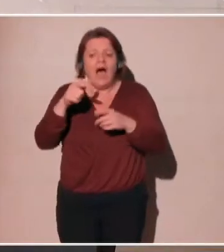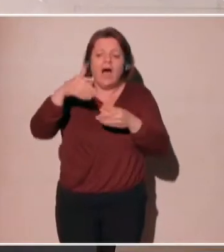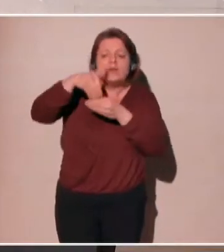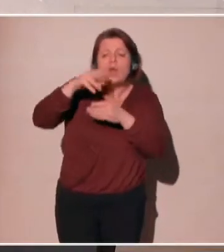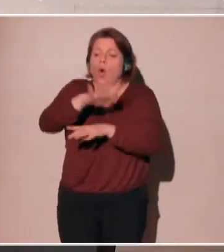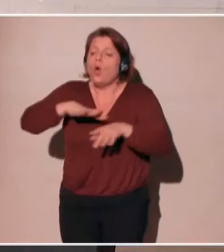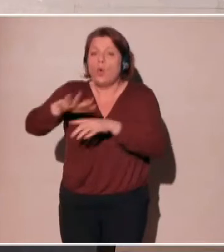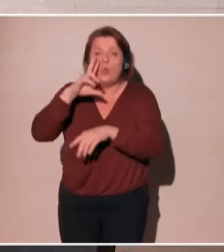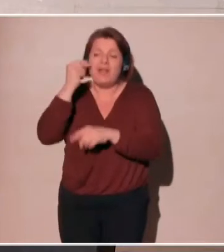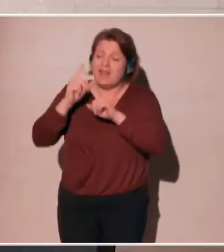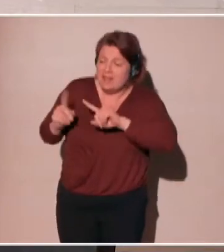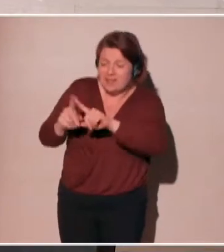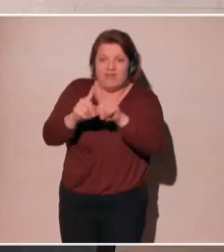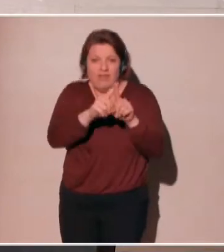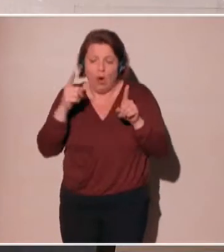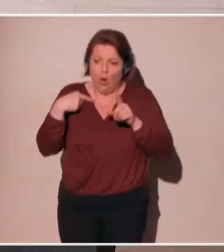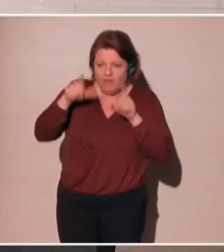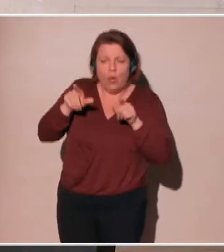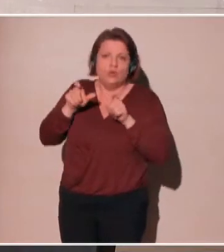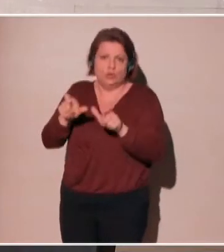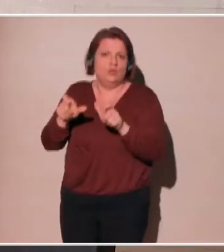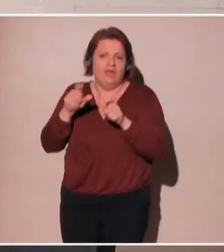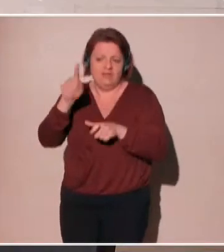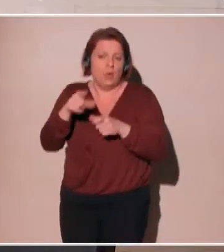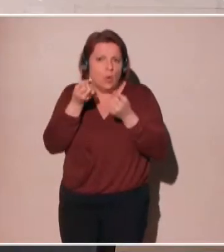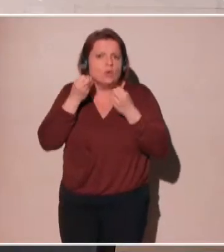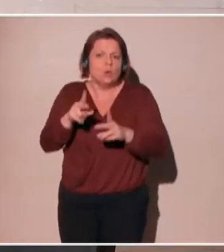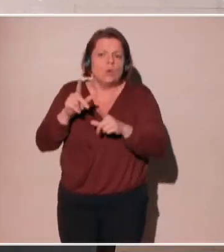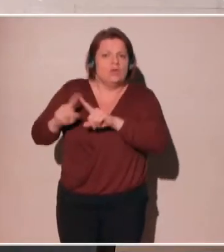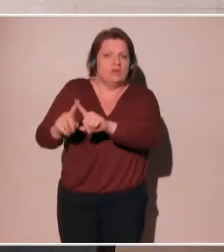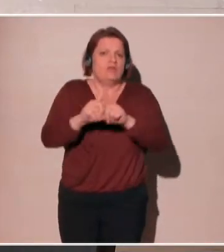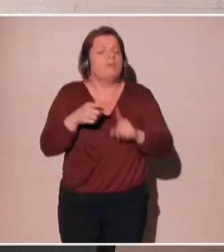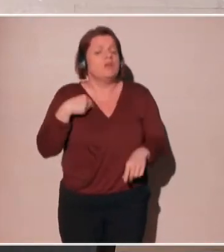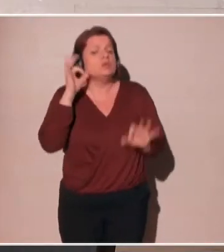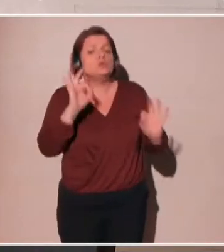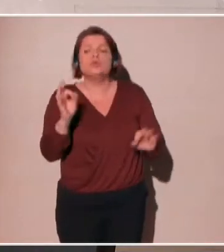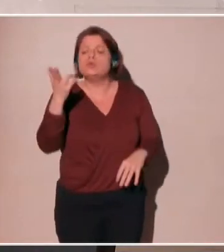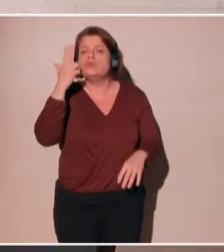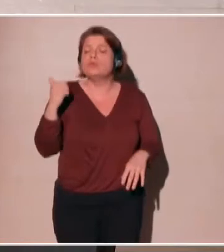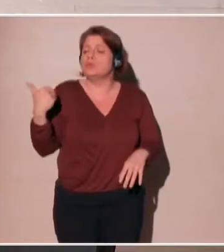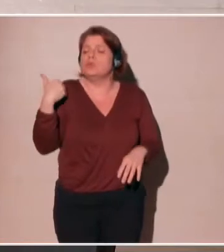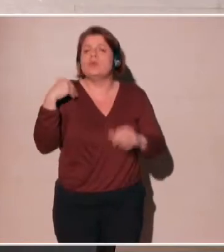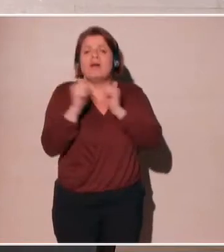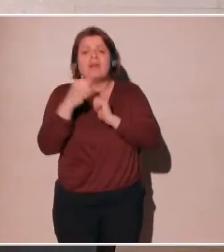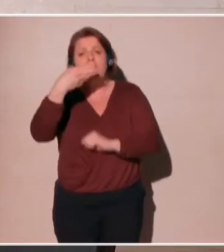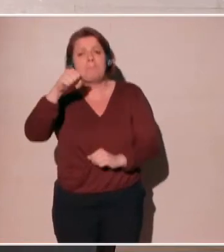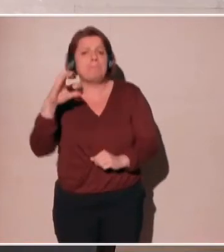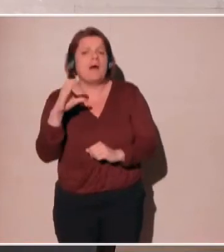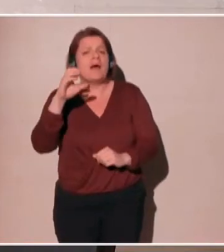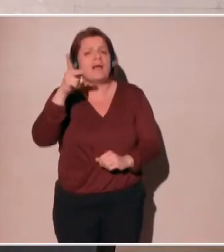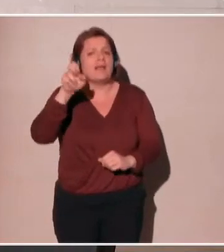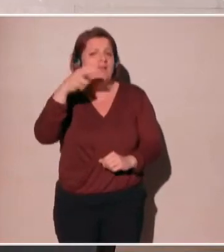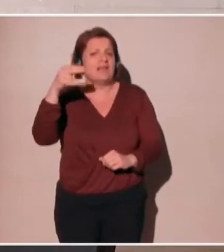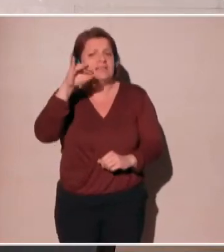beaucoup. Et c'est essentiel d'avoir tout rassemblé. Et on a vu avec McKinsey qu'il y avait une corrélation directe entre la diversité et la